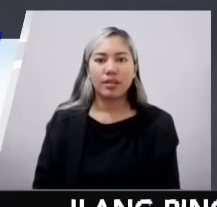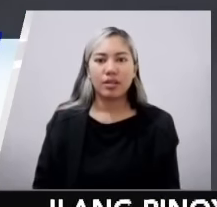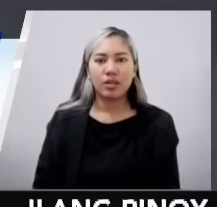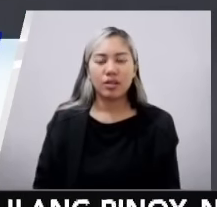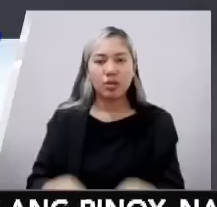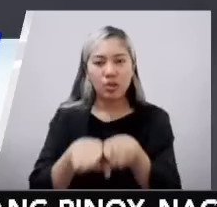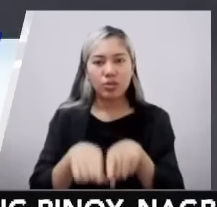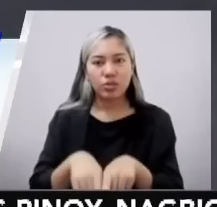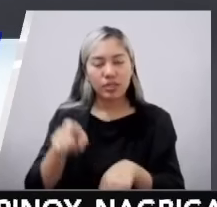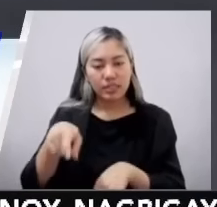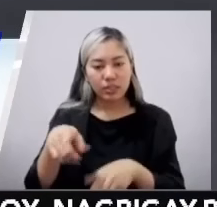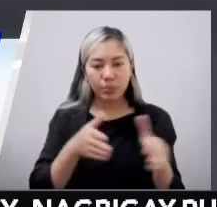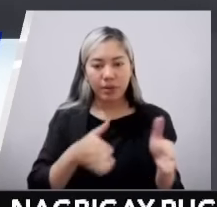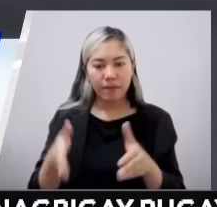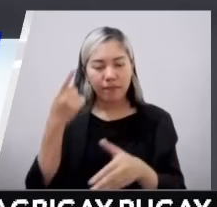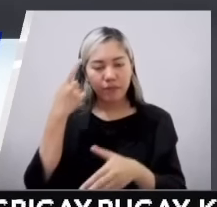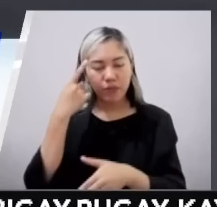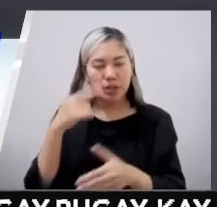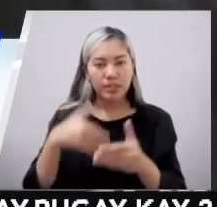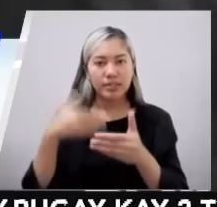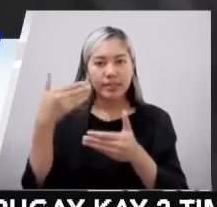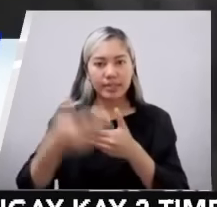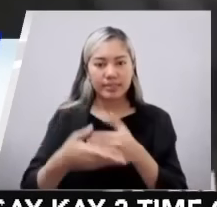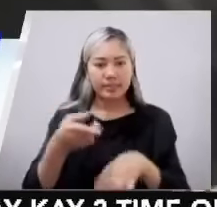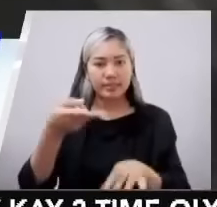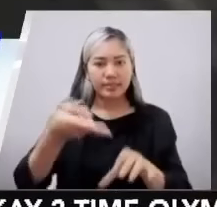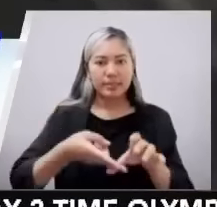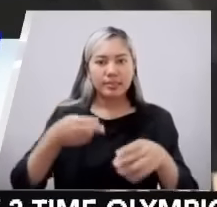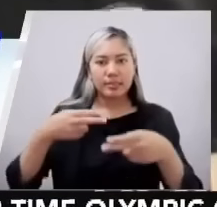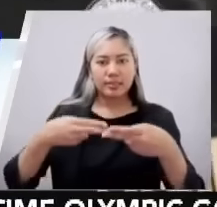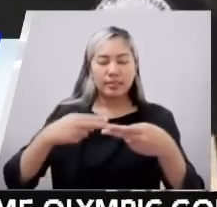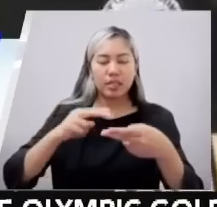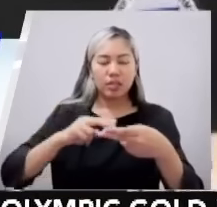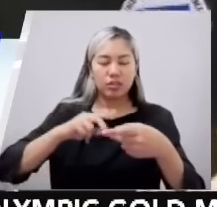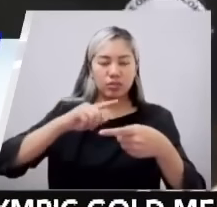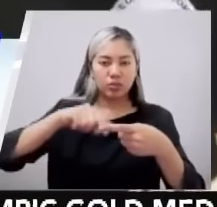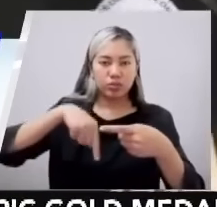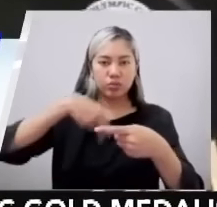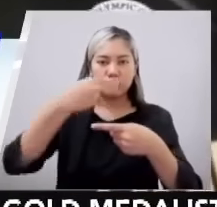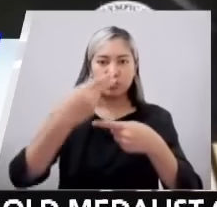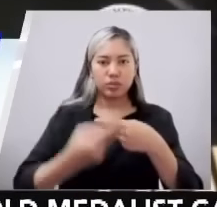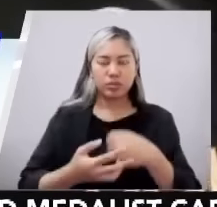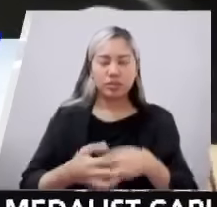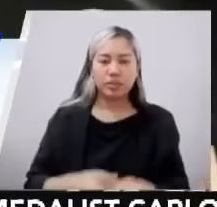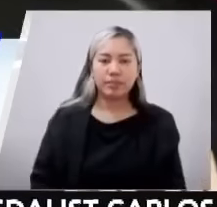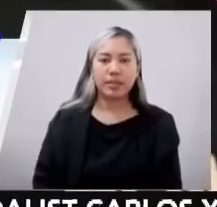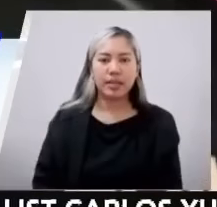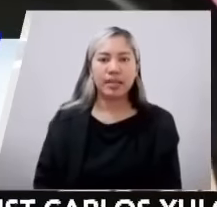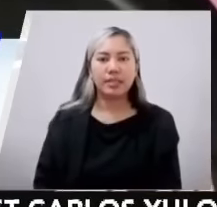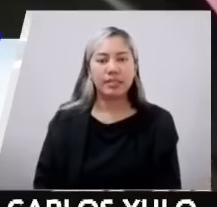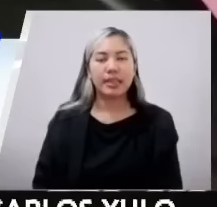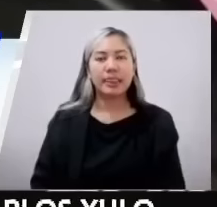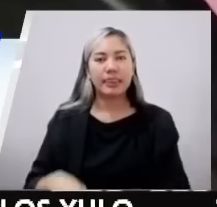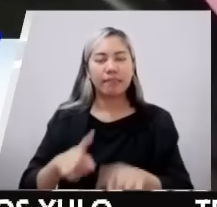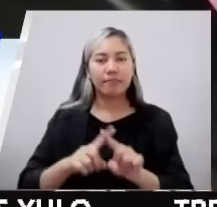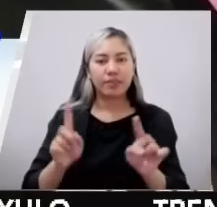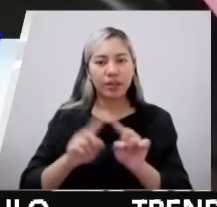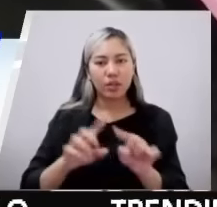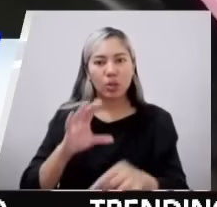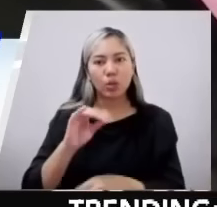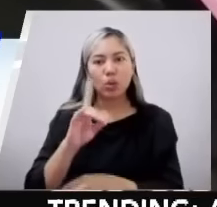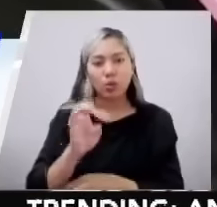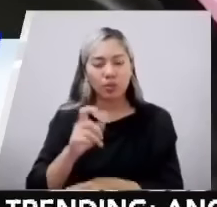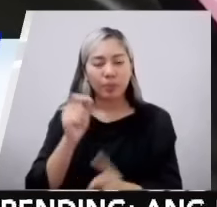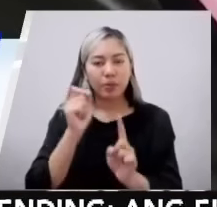susunod na sabak niya sa gymnastics mag-iiba na rin po kasi yung code of points next year Ayun po yung pag-aaralan po namin